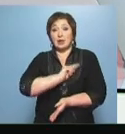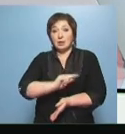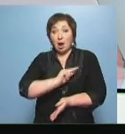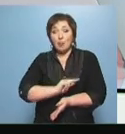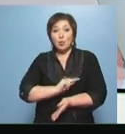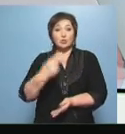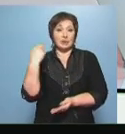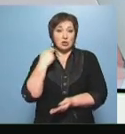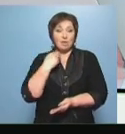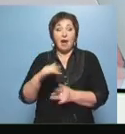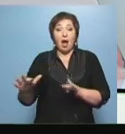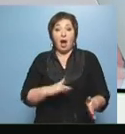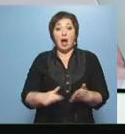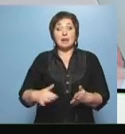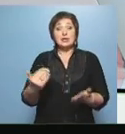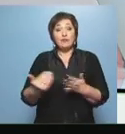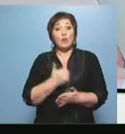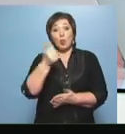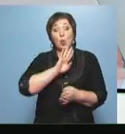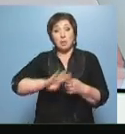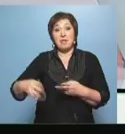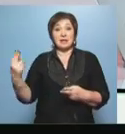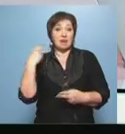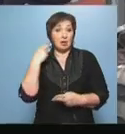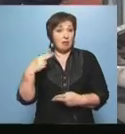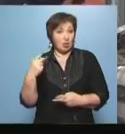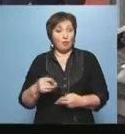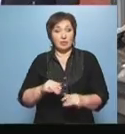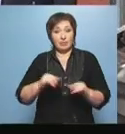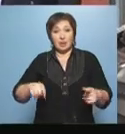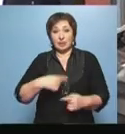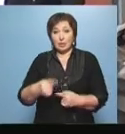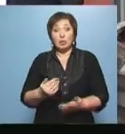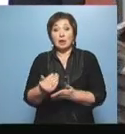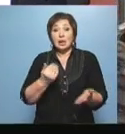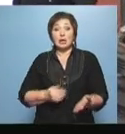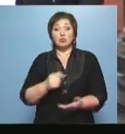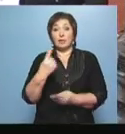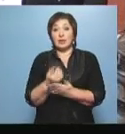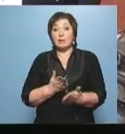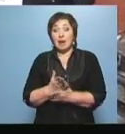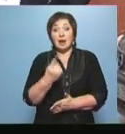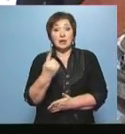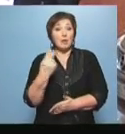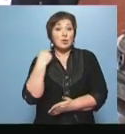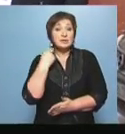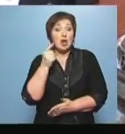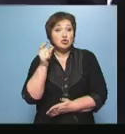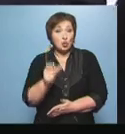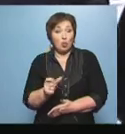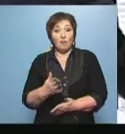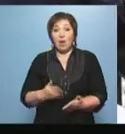годом. Акция «В Новый год без долгов» набирает обороты. Накануне, например, одному из должников в Ижевске было предложено